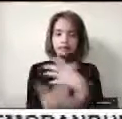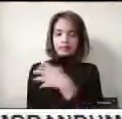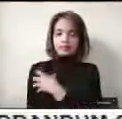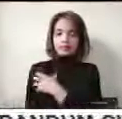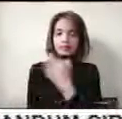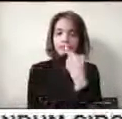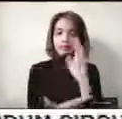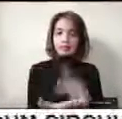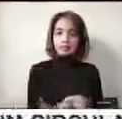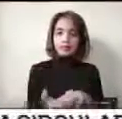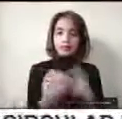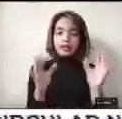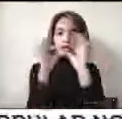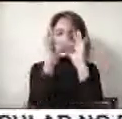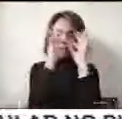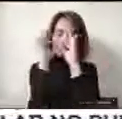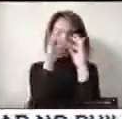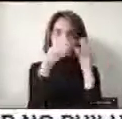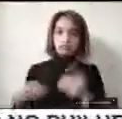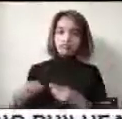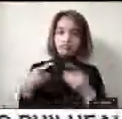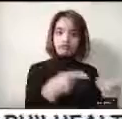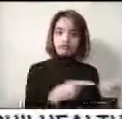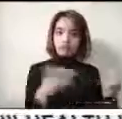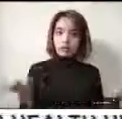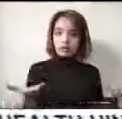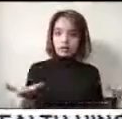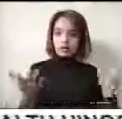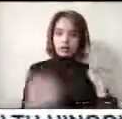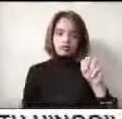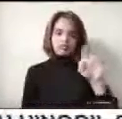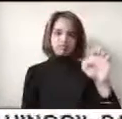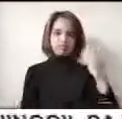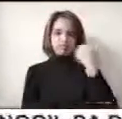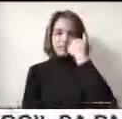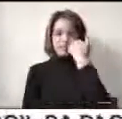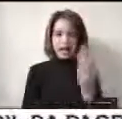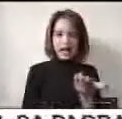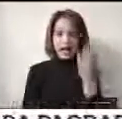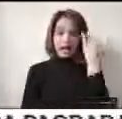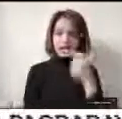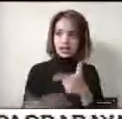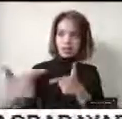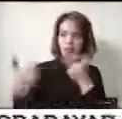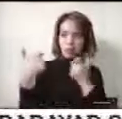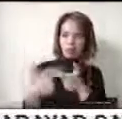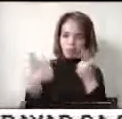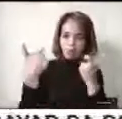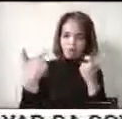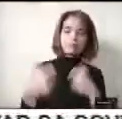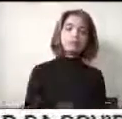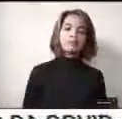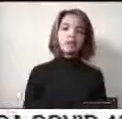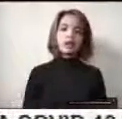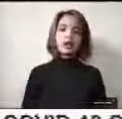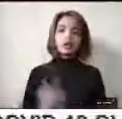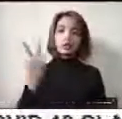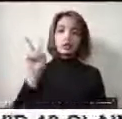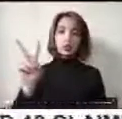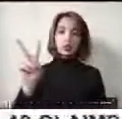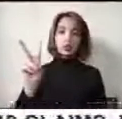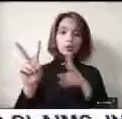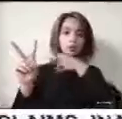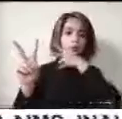Na-recover sa crime scene na mahigit 44 na gramo ng hinihinalang shabu na may street value na 436,000 pesos,